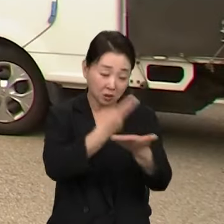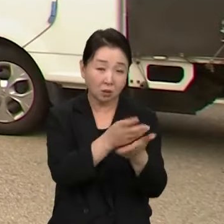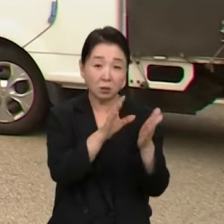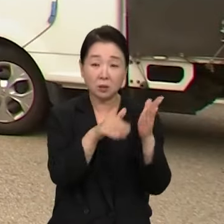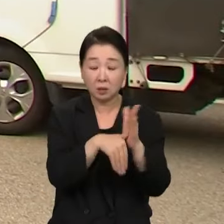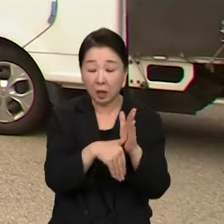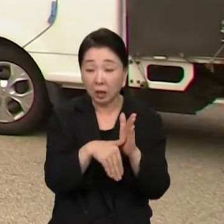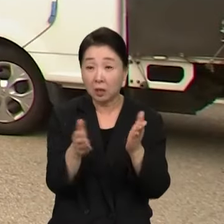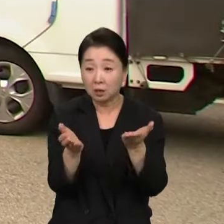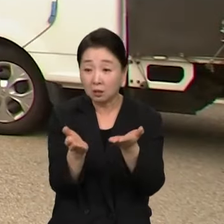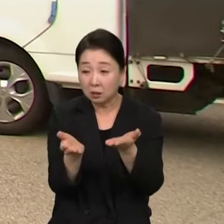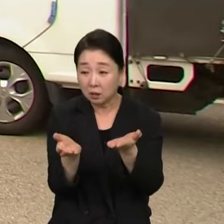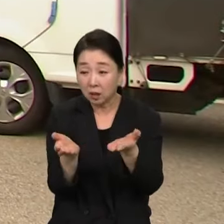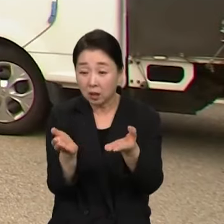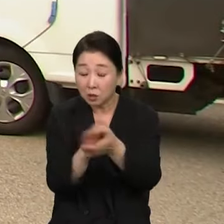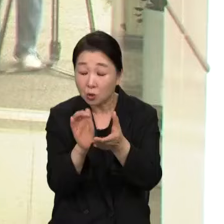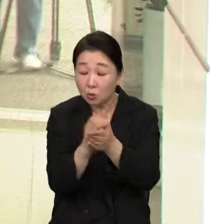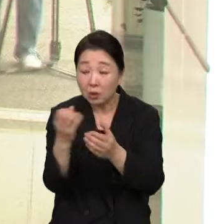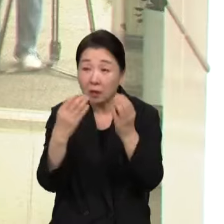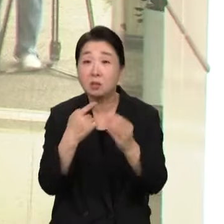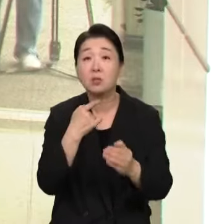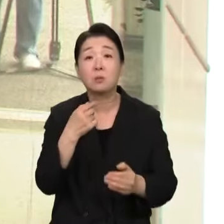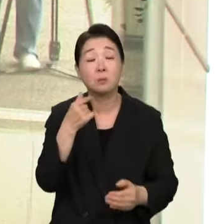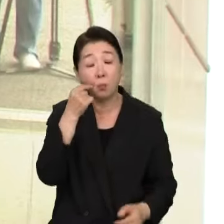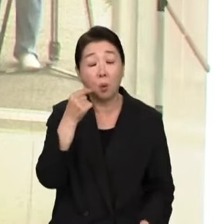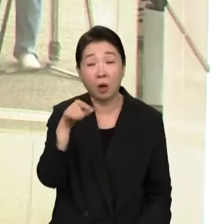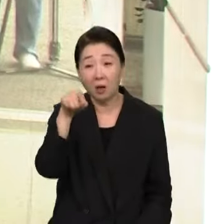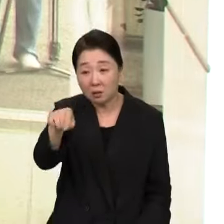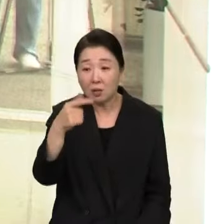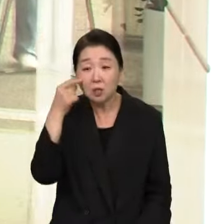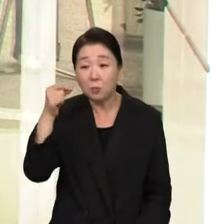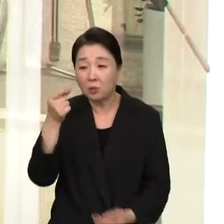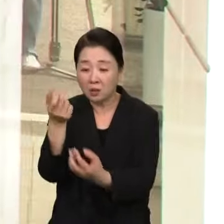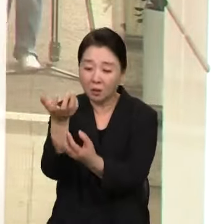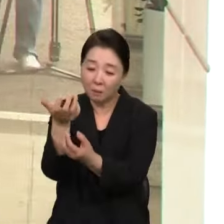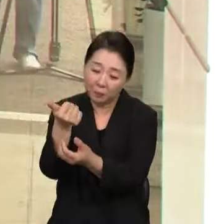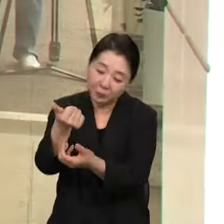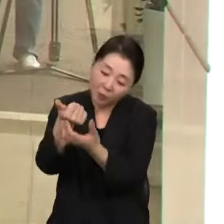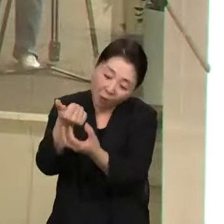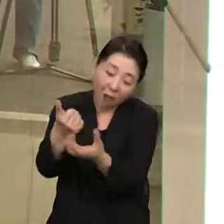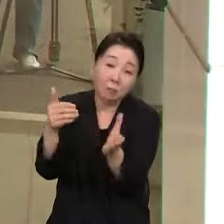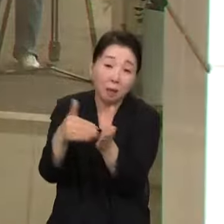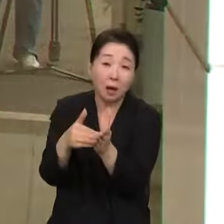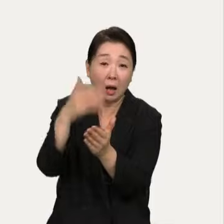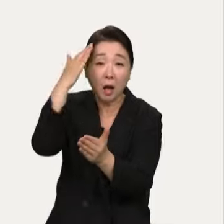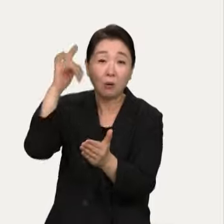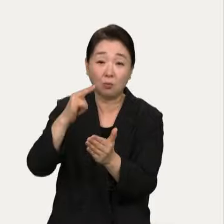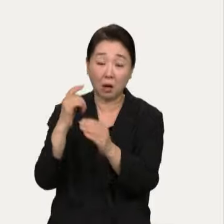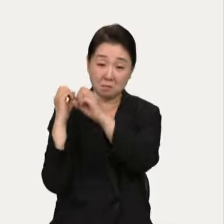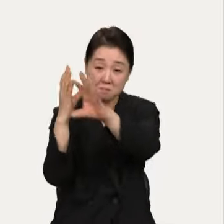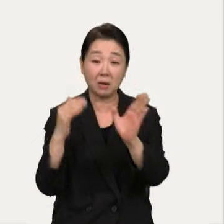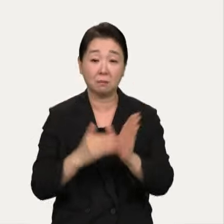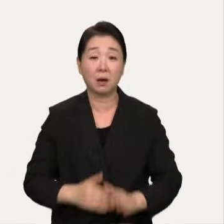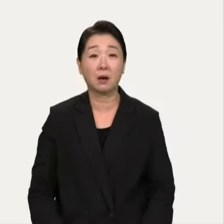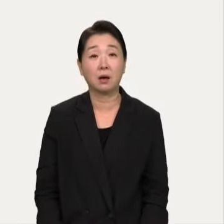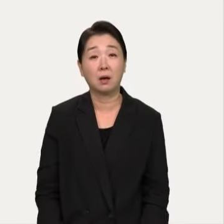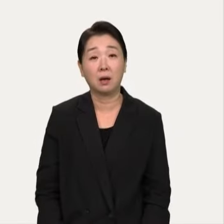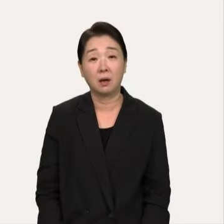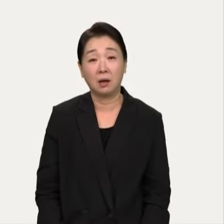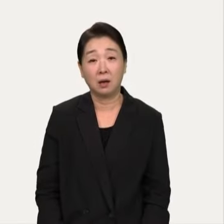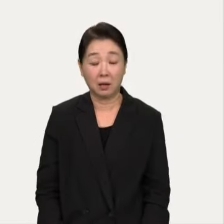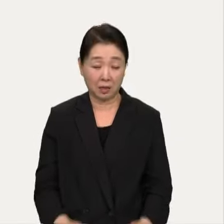동료들의 얘기는 듣지 못한 채 현지에서 화장을 하고 지난 24일 국내에서 발인까지 했습니다. 유족 측은